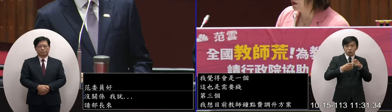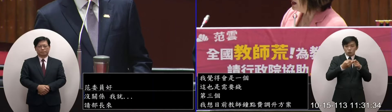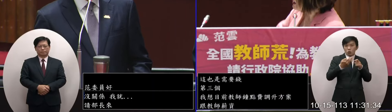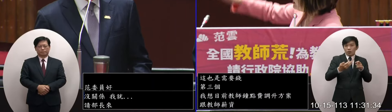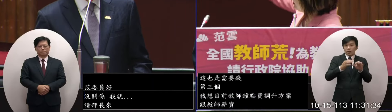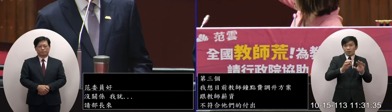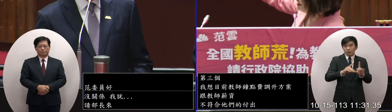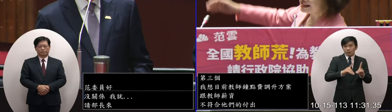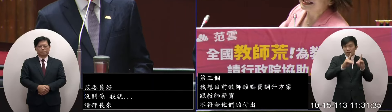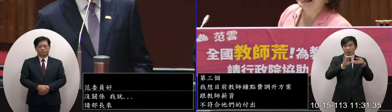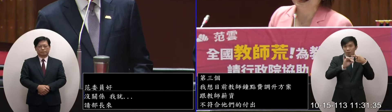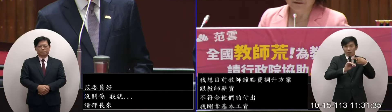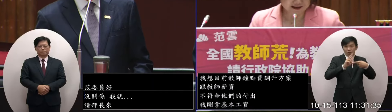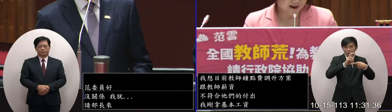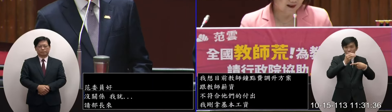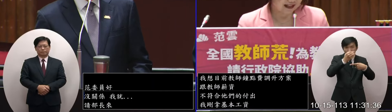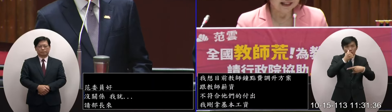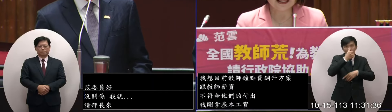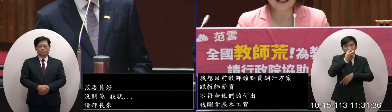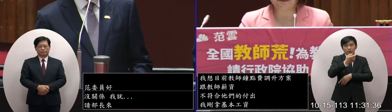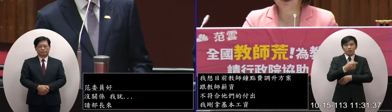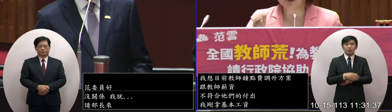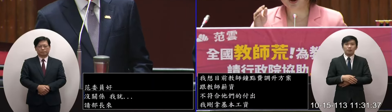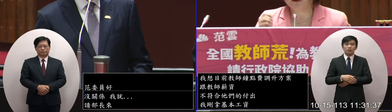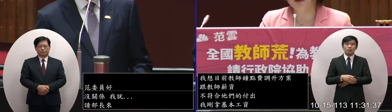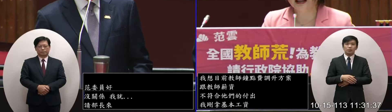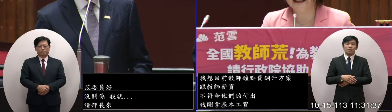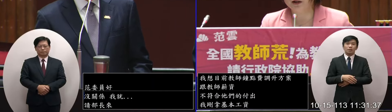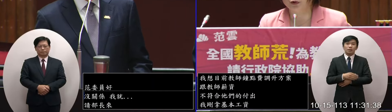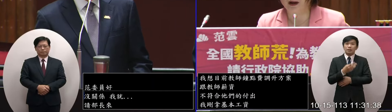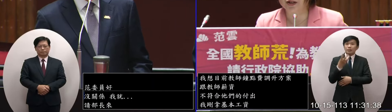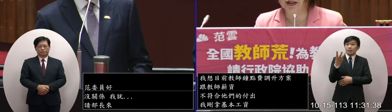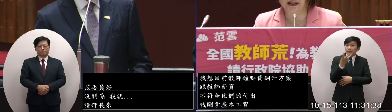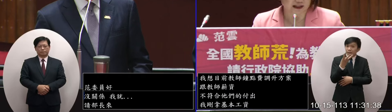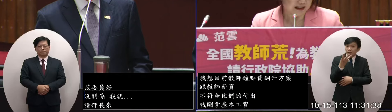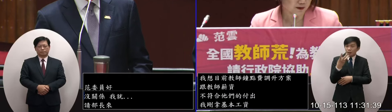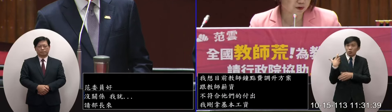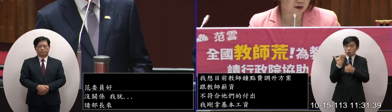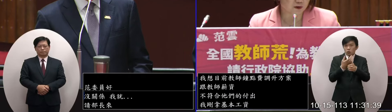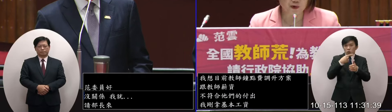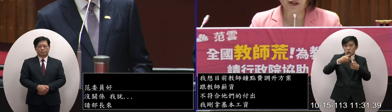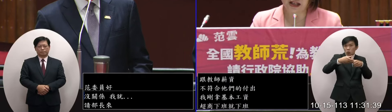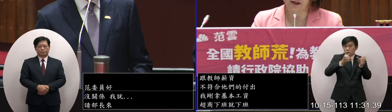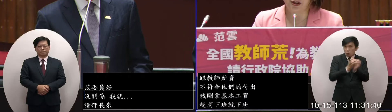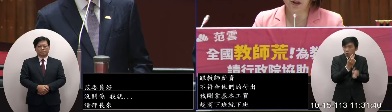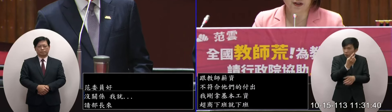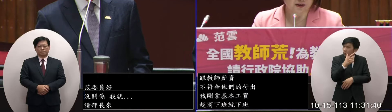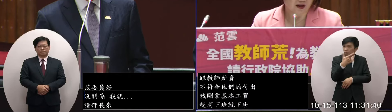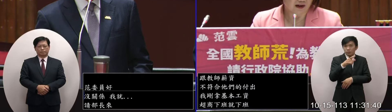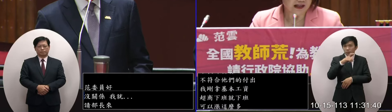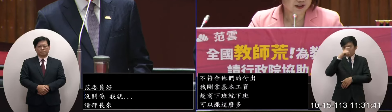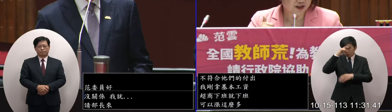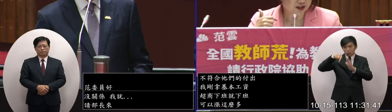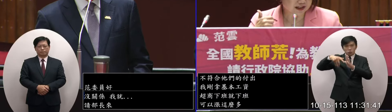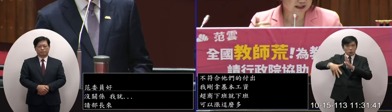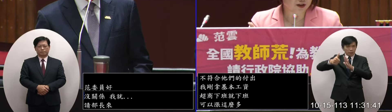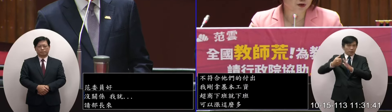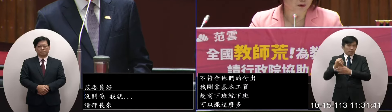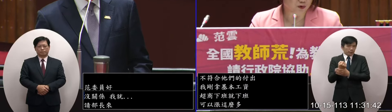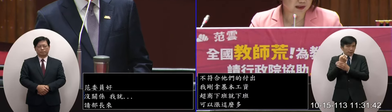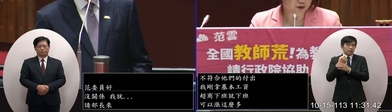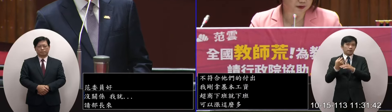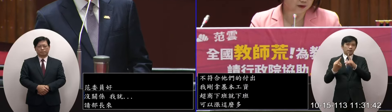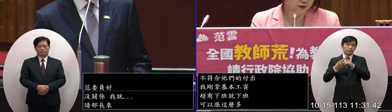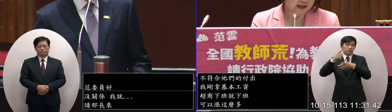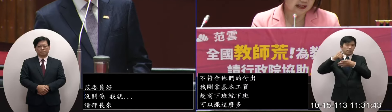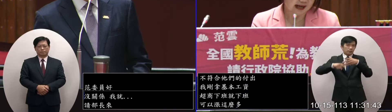29%？哦，那这三个解方哦，真的不是教育部可以单独完成的，都需要院长支持哦。人事行政